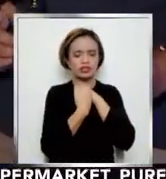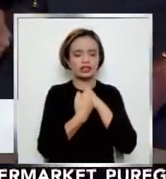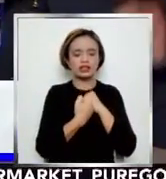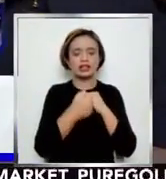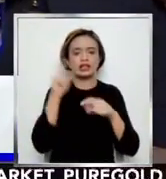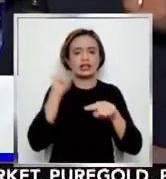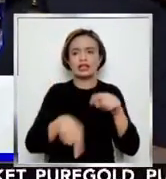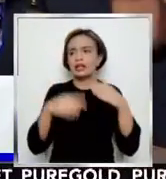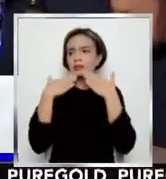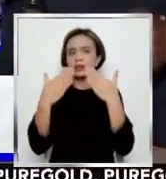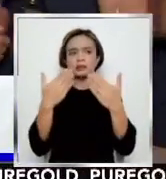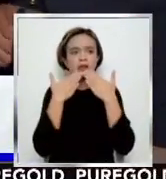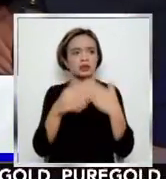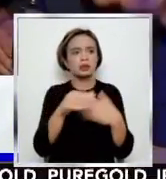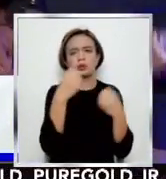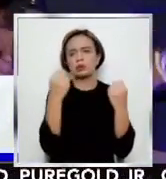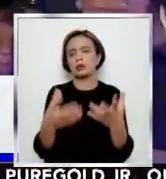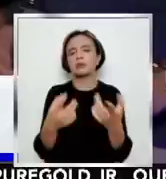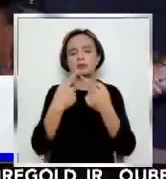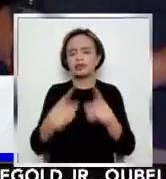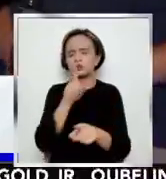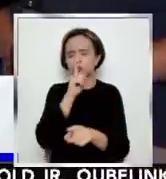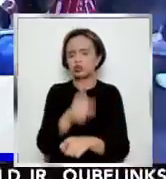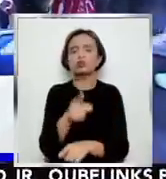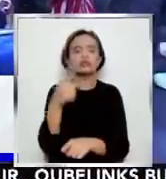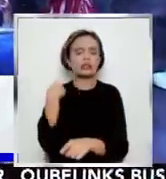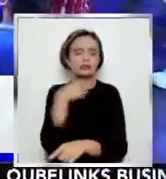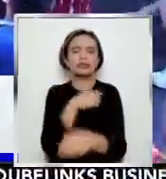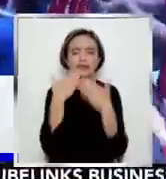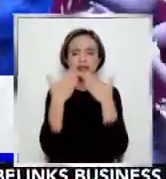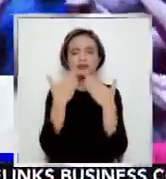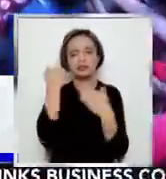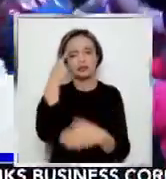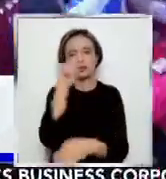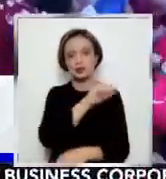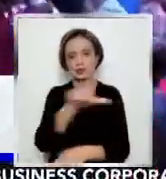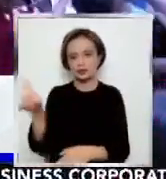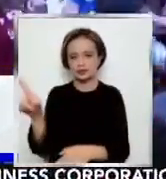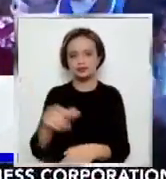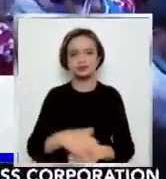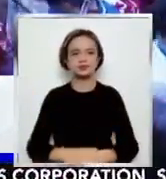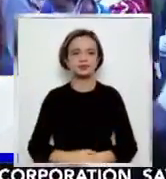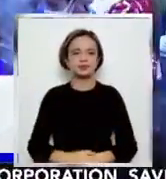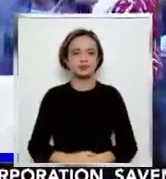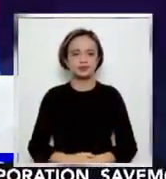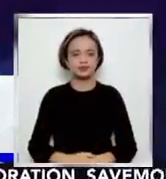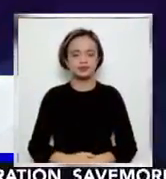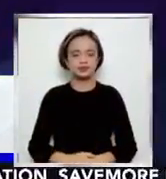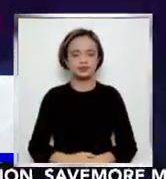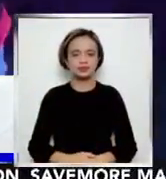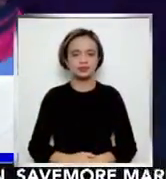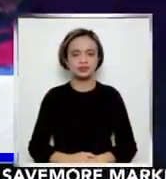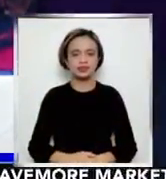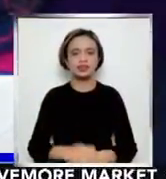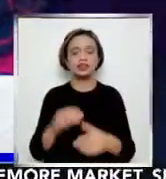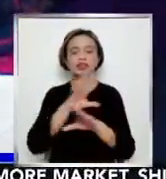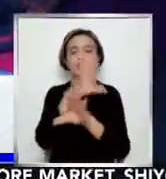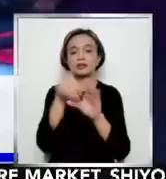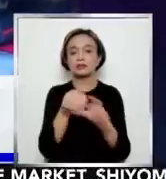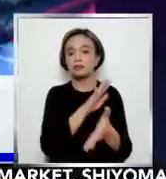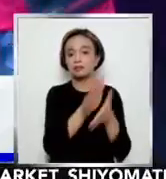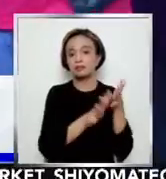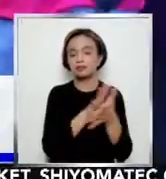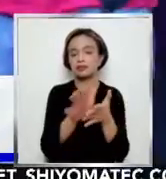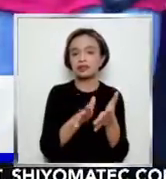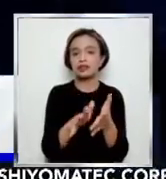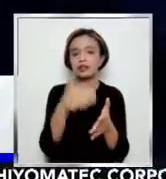lamang, but we are truly thankful for all of you, mga Kapuso. Nakiparty rin si Manu Paul Legacy The Flower Sisters